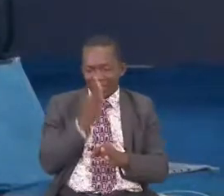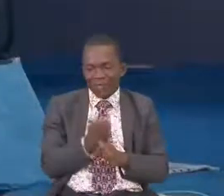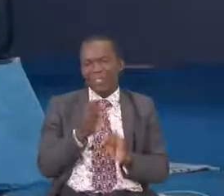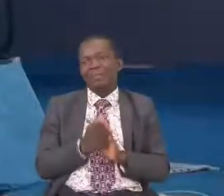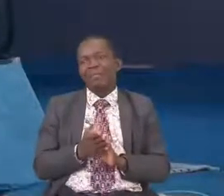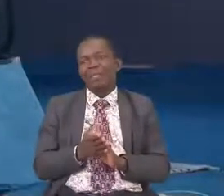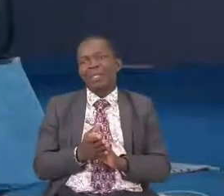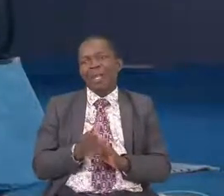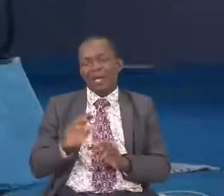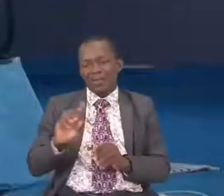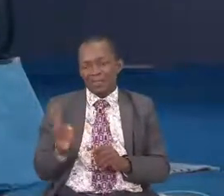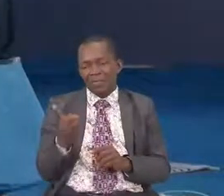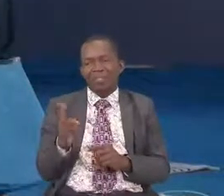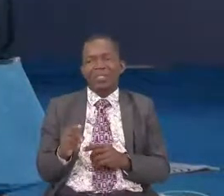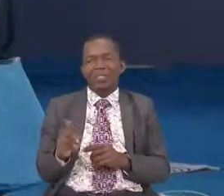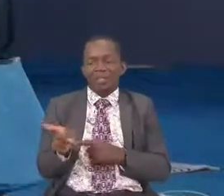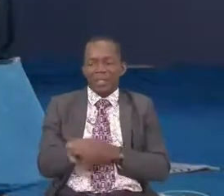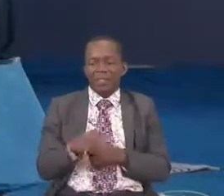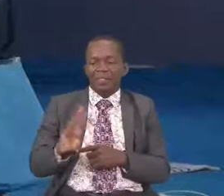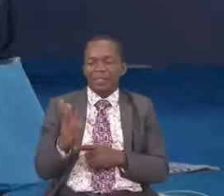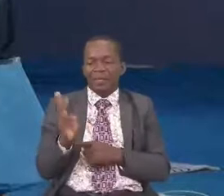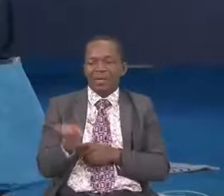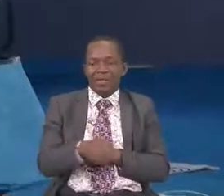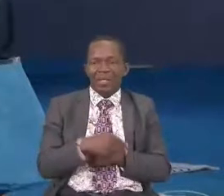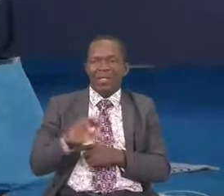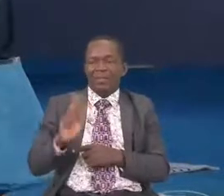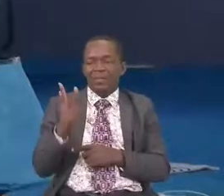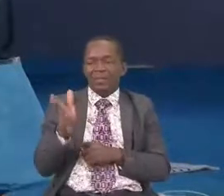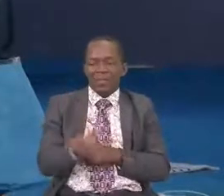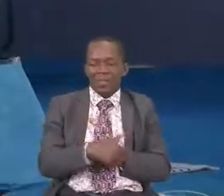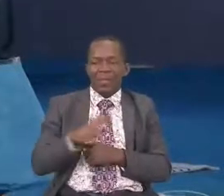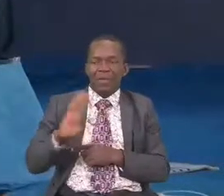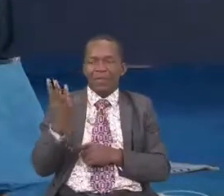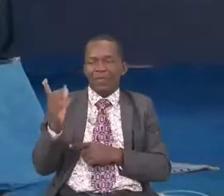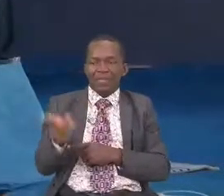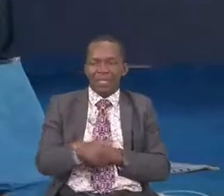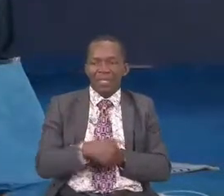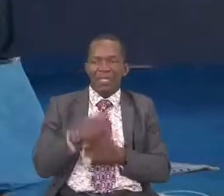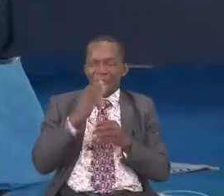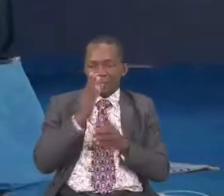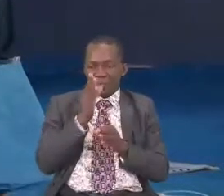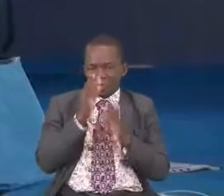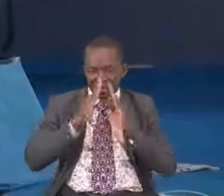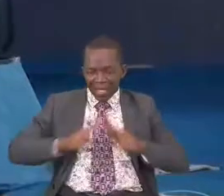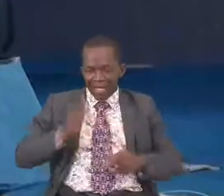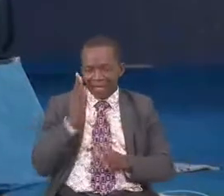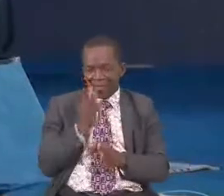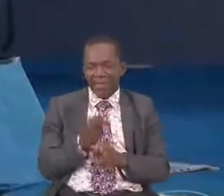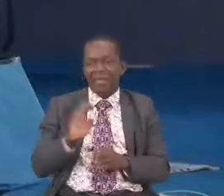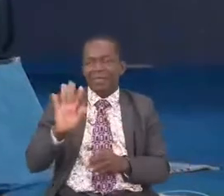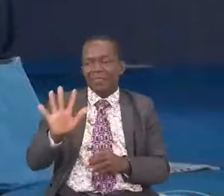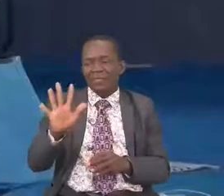deuxième jour, le troisième jour, une fois silencieuse, le quatrième jour, fois silencieuse, et le cinquième et le sixième jour,